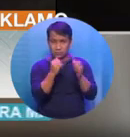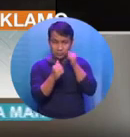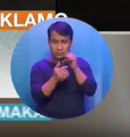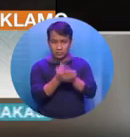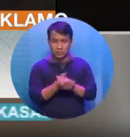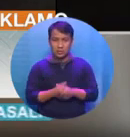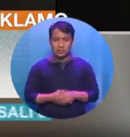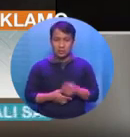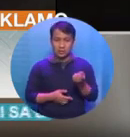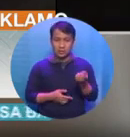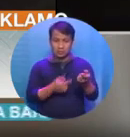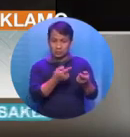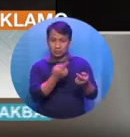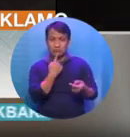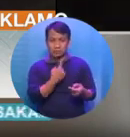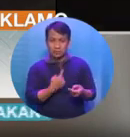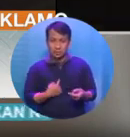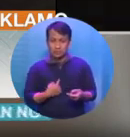sir,